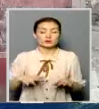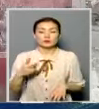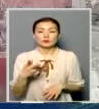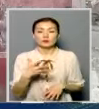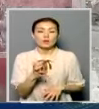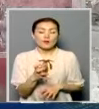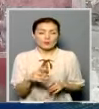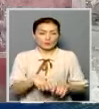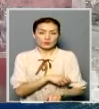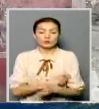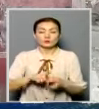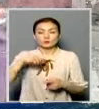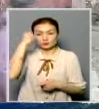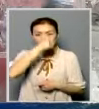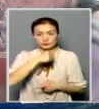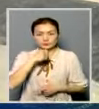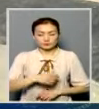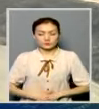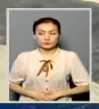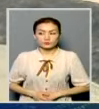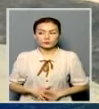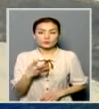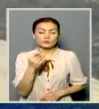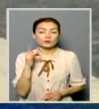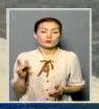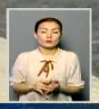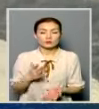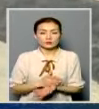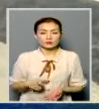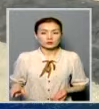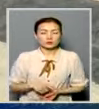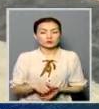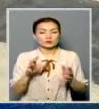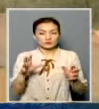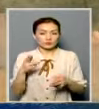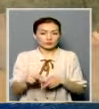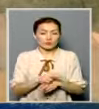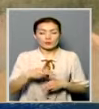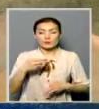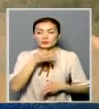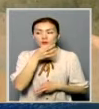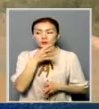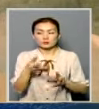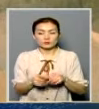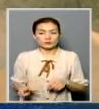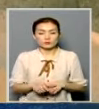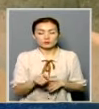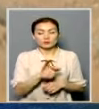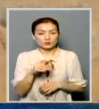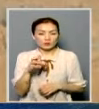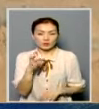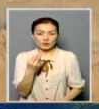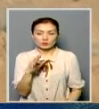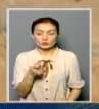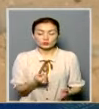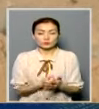2,5 километра в следующем. Кроме того, в городе есть дороги с незаконченным ремонтом. В их числе дорога от микрорайона